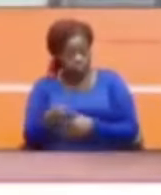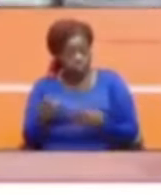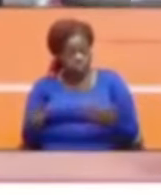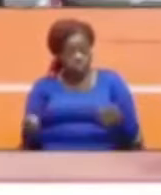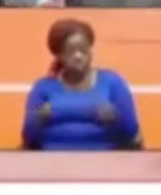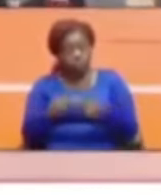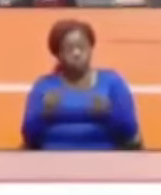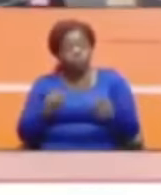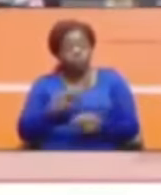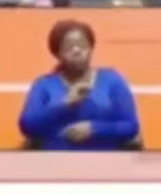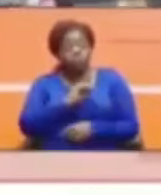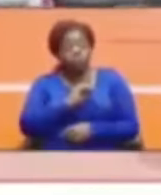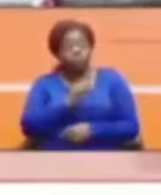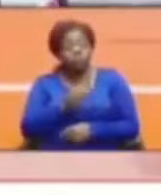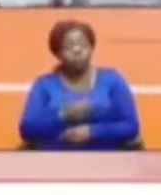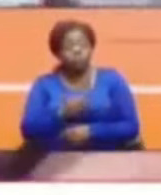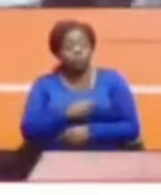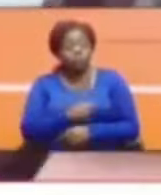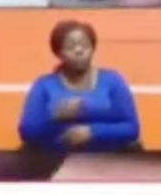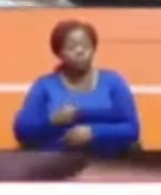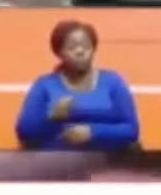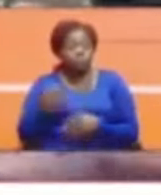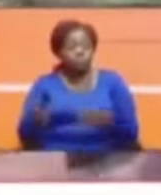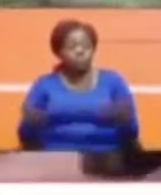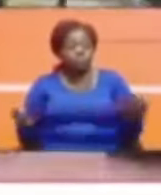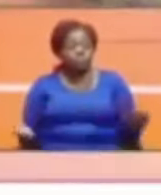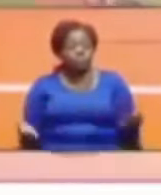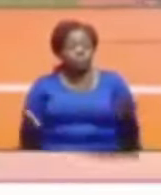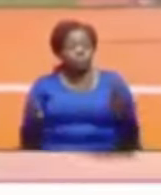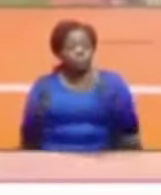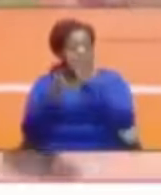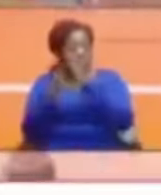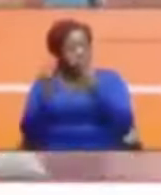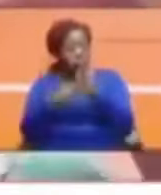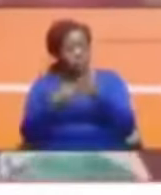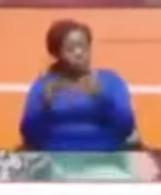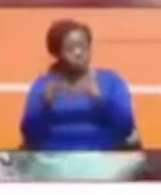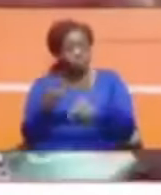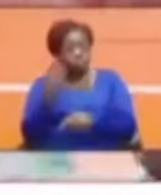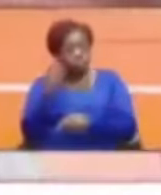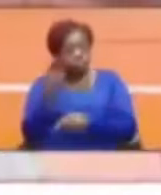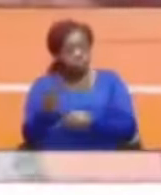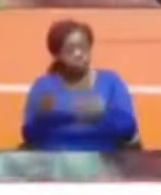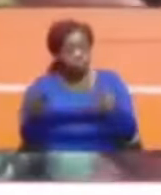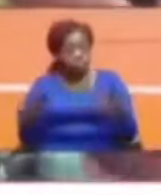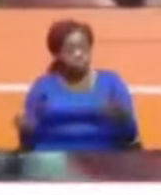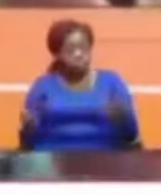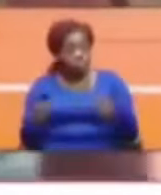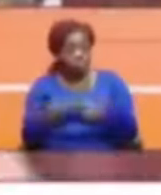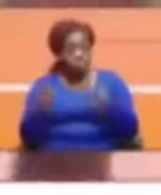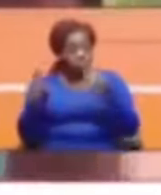bamukati w'obukazi maama maama luno mawebase magombe kiki kyotalaba nalumbeta lwabizibwanga